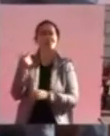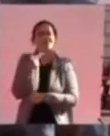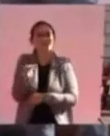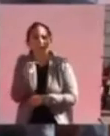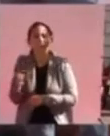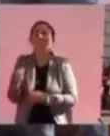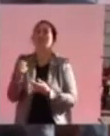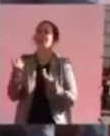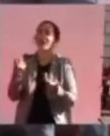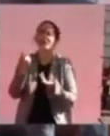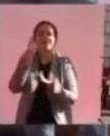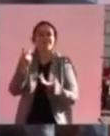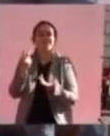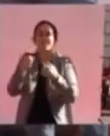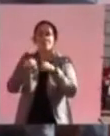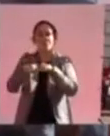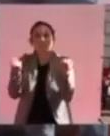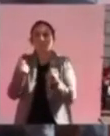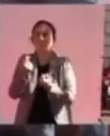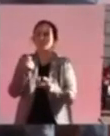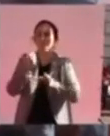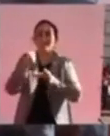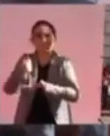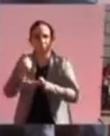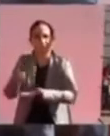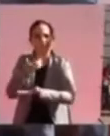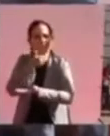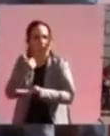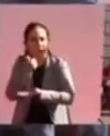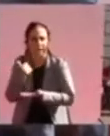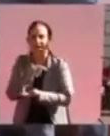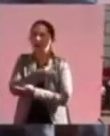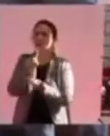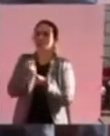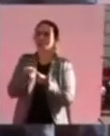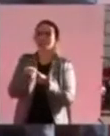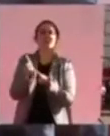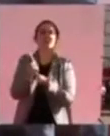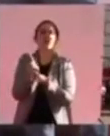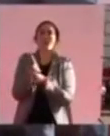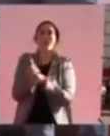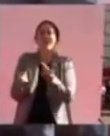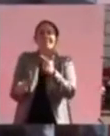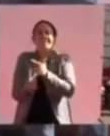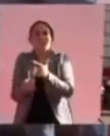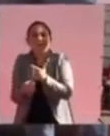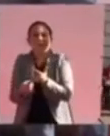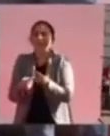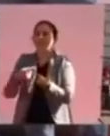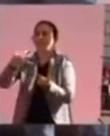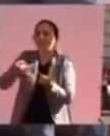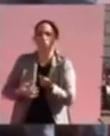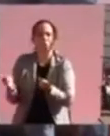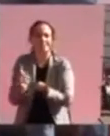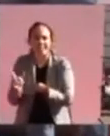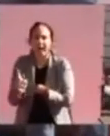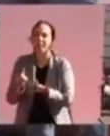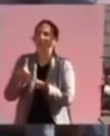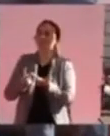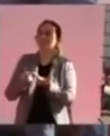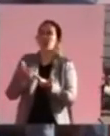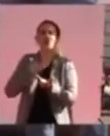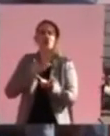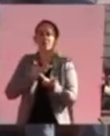finanziamento di tagli inarrestabile aperte inarrestabili al personale di frammentazione territoriale organizzativa